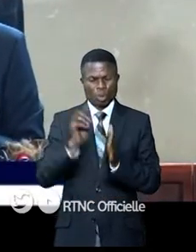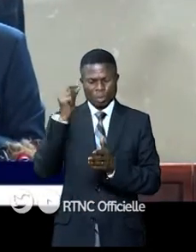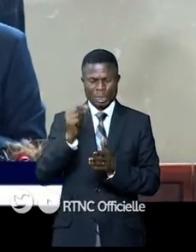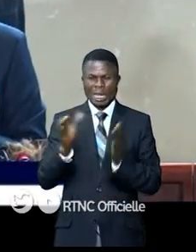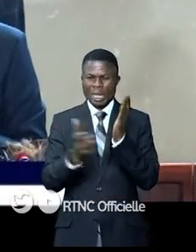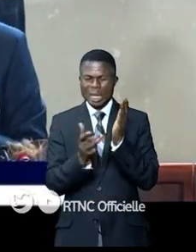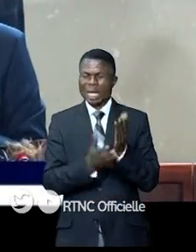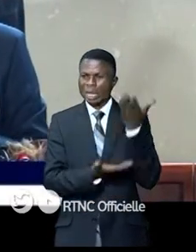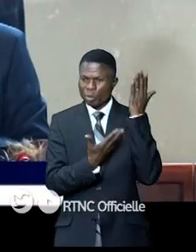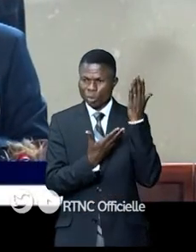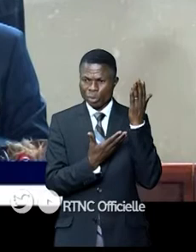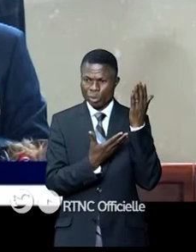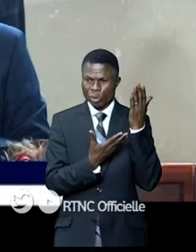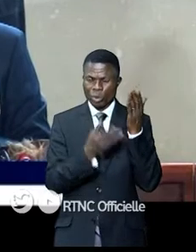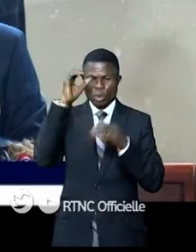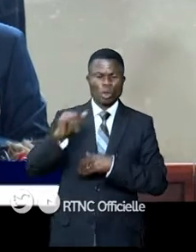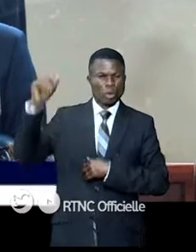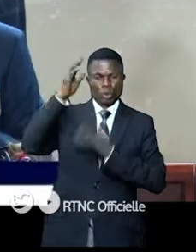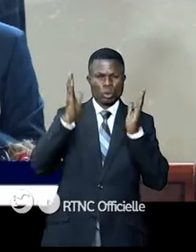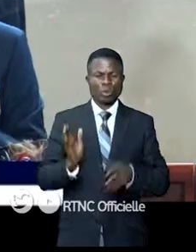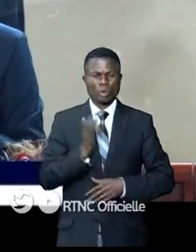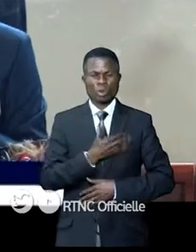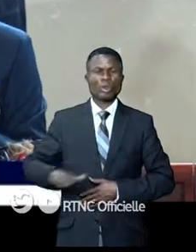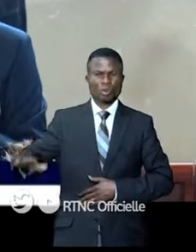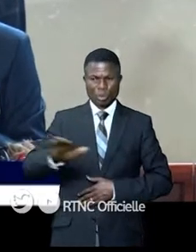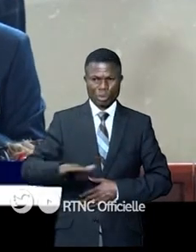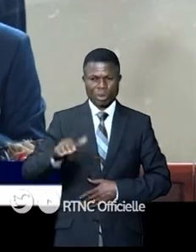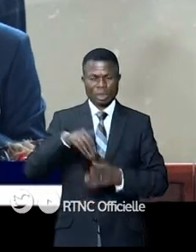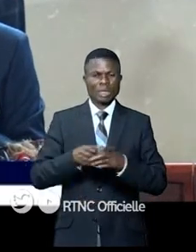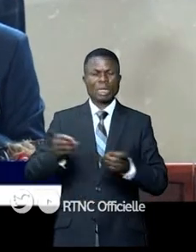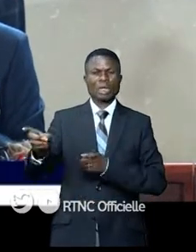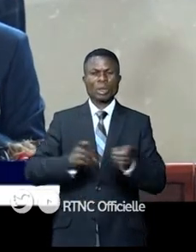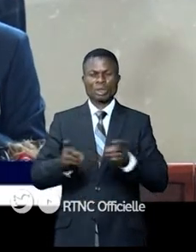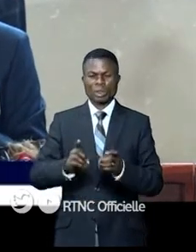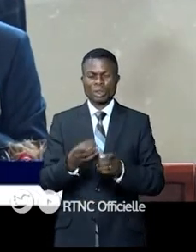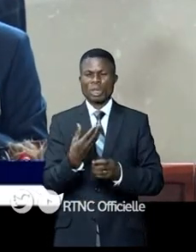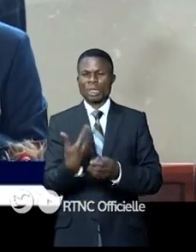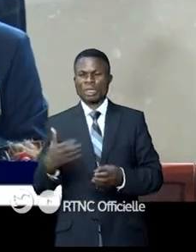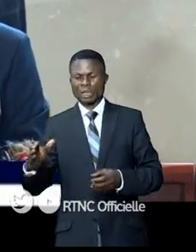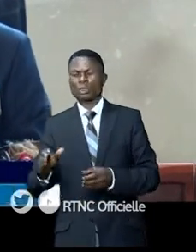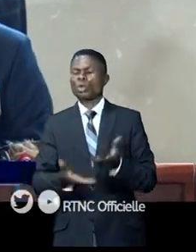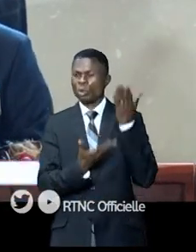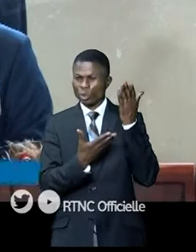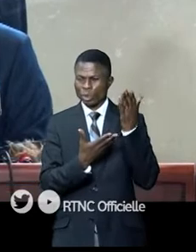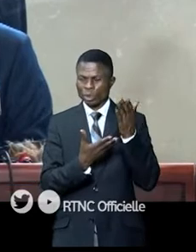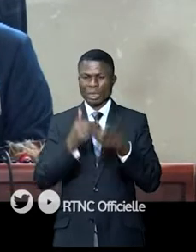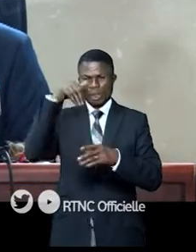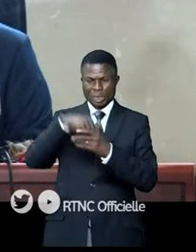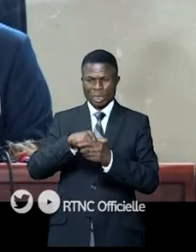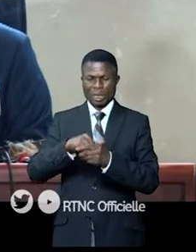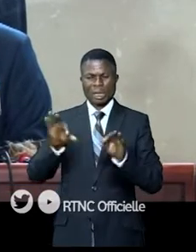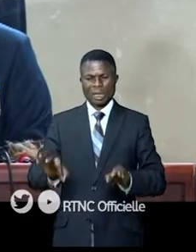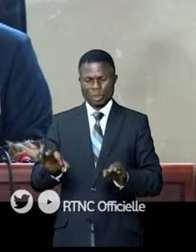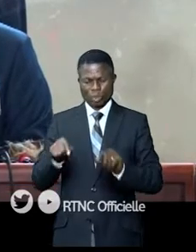stratégique reflétant la souveraineté de notre pays dans la gestion des ressources minérales que regorgent son sol et